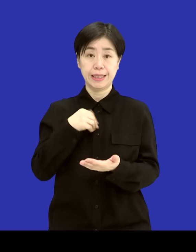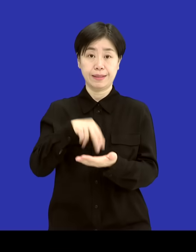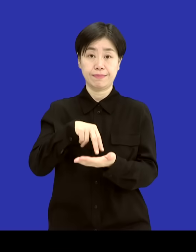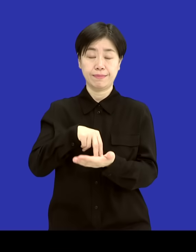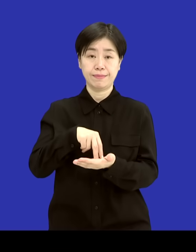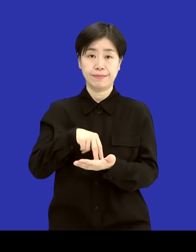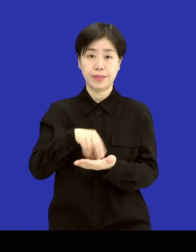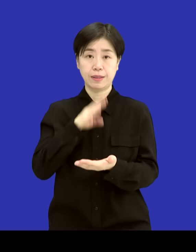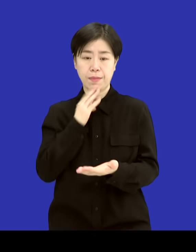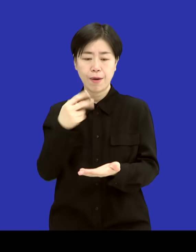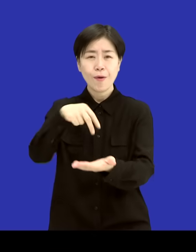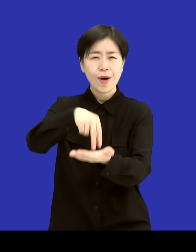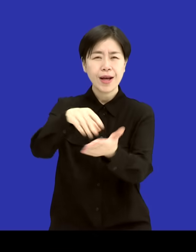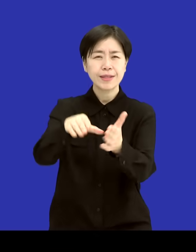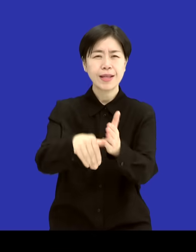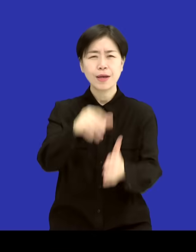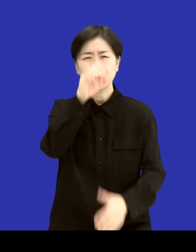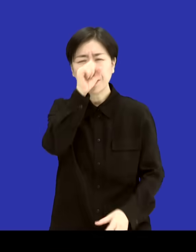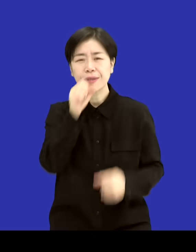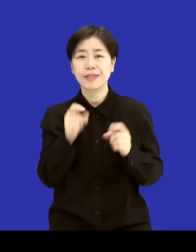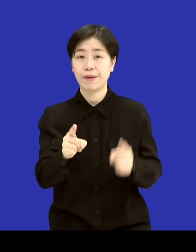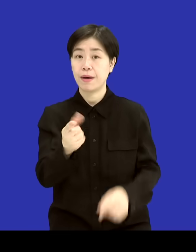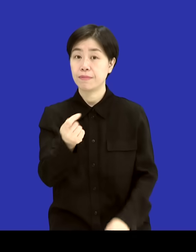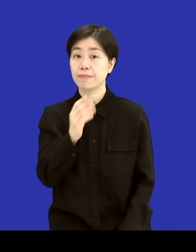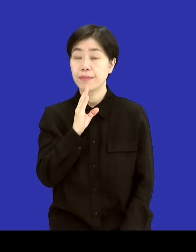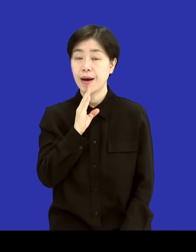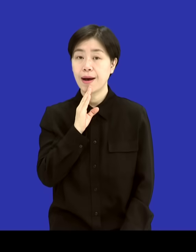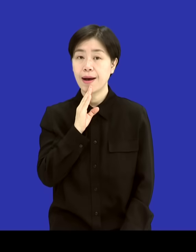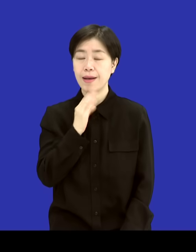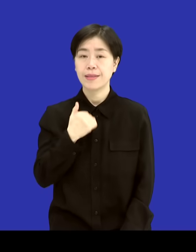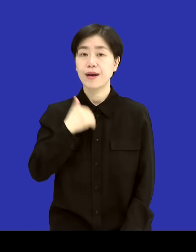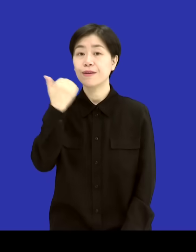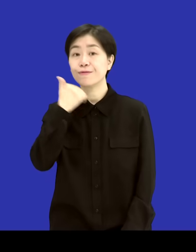저를 막 나타낼 수 있는 그런 좋은 기회인데 네.